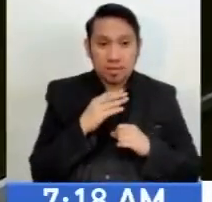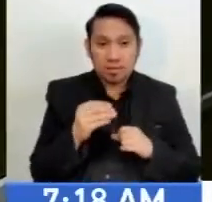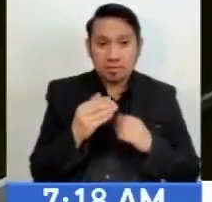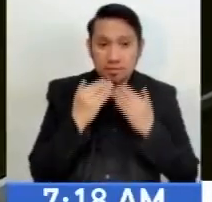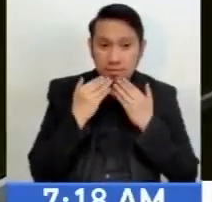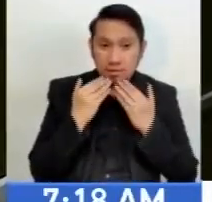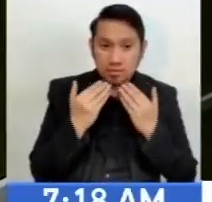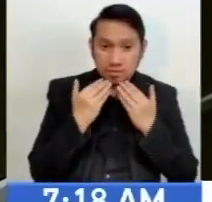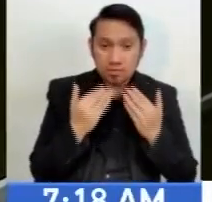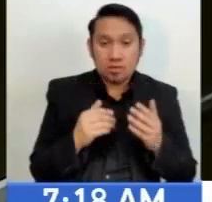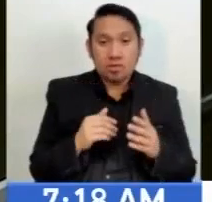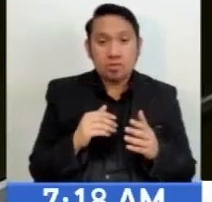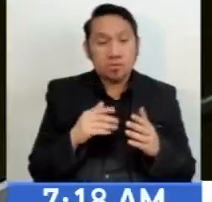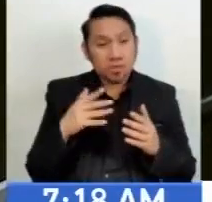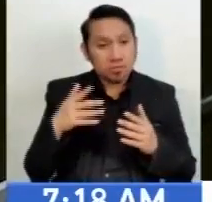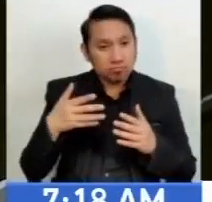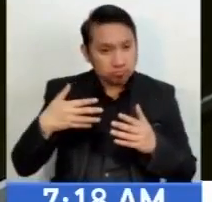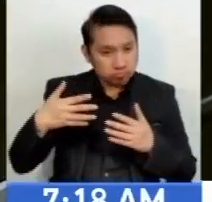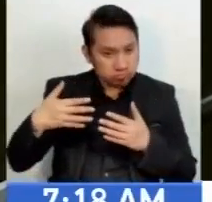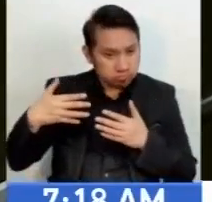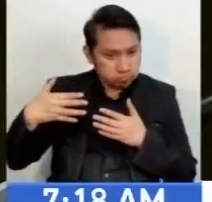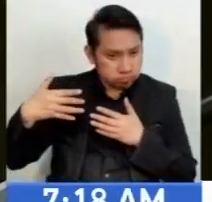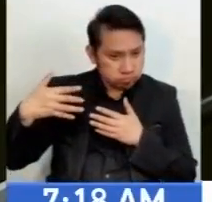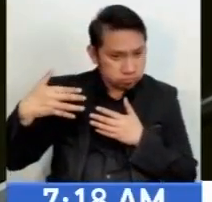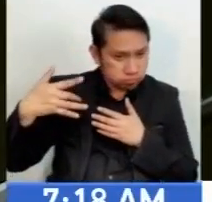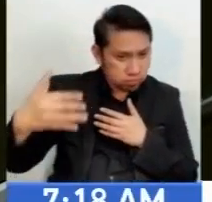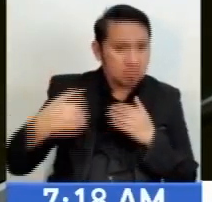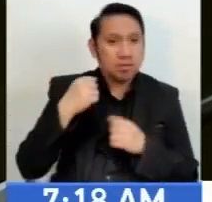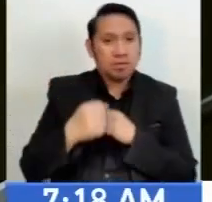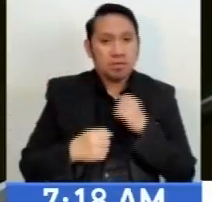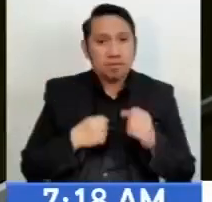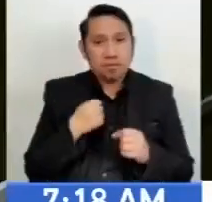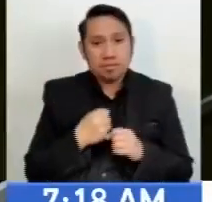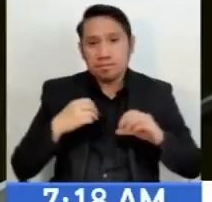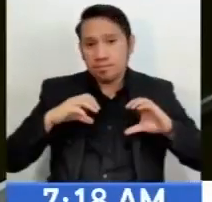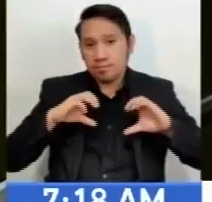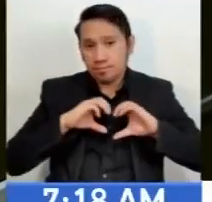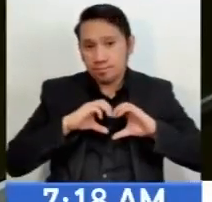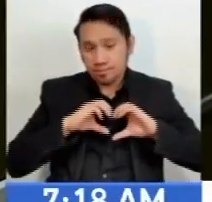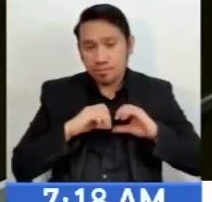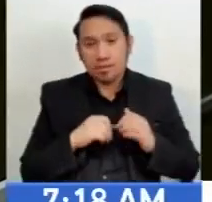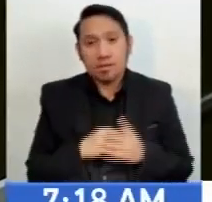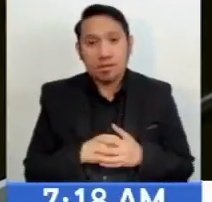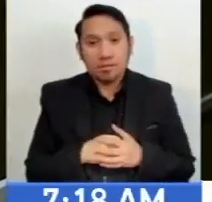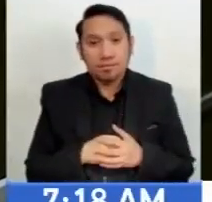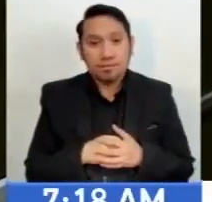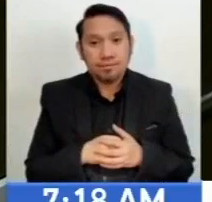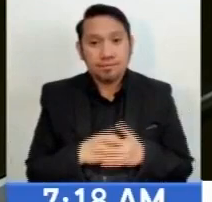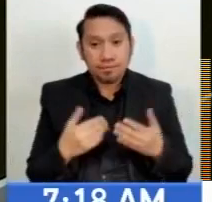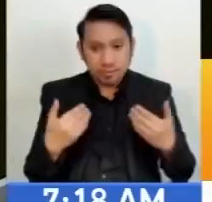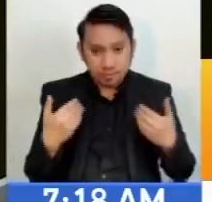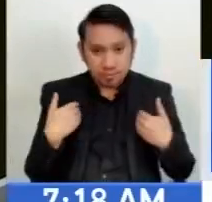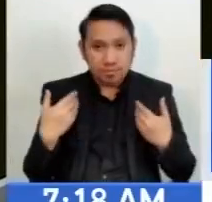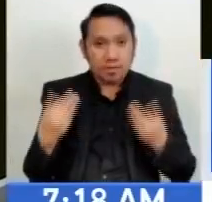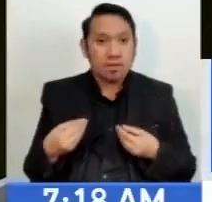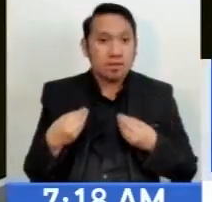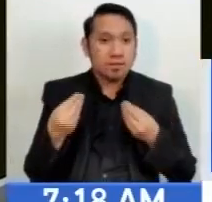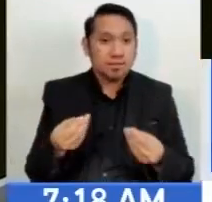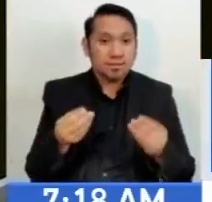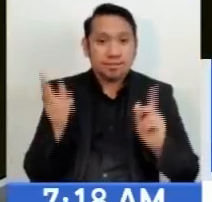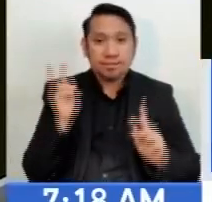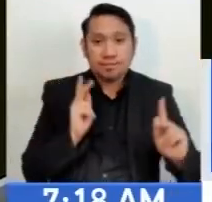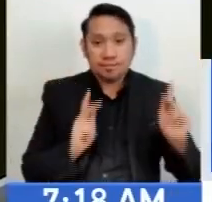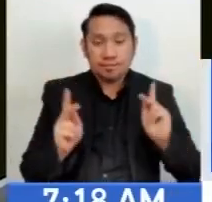over the years, GMA Network has provided the public